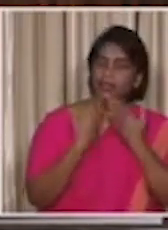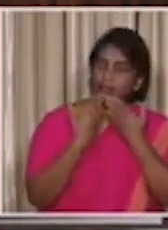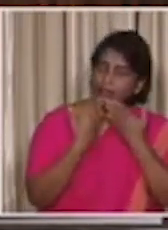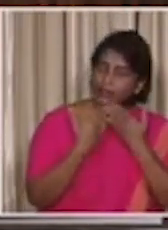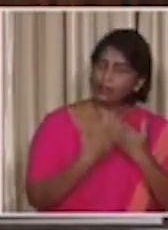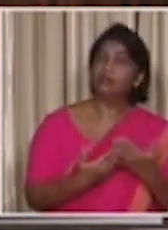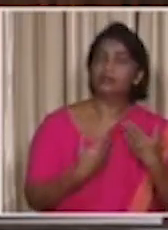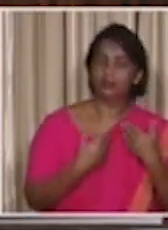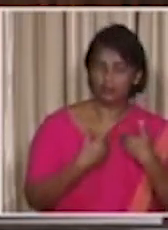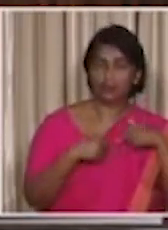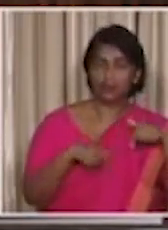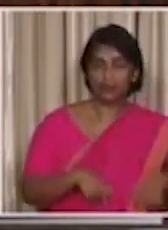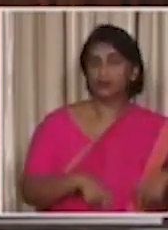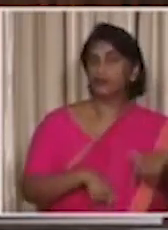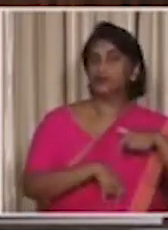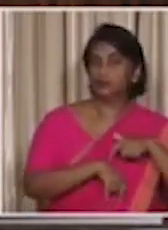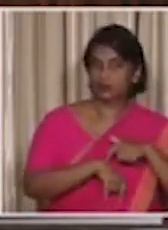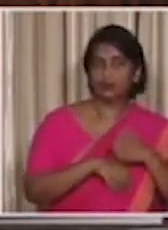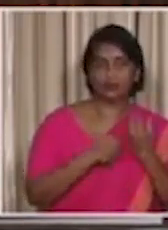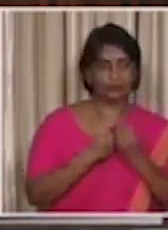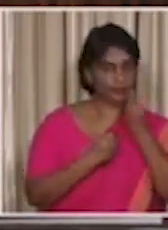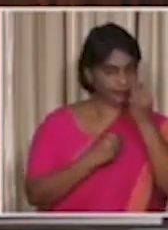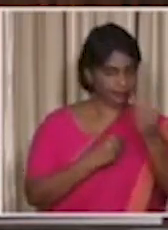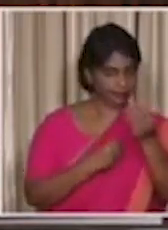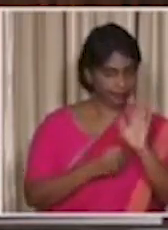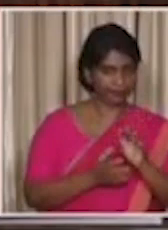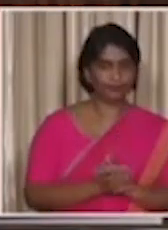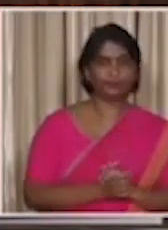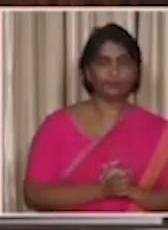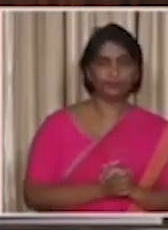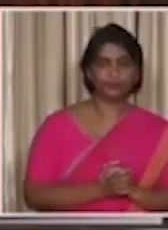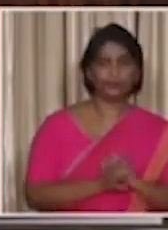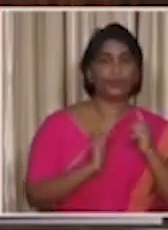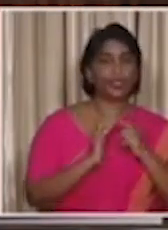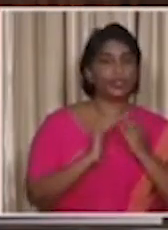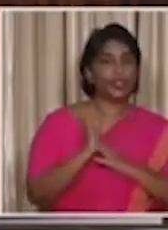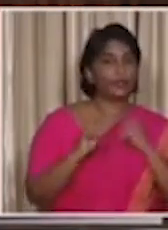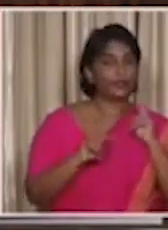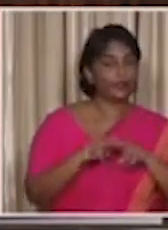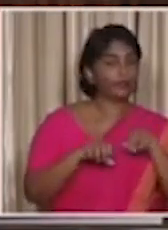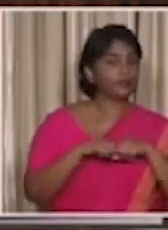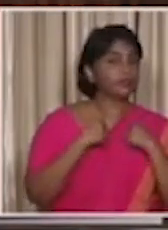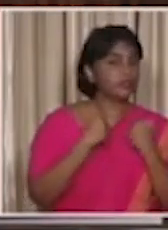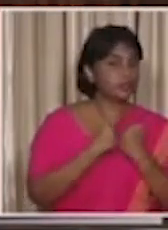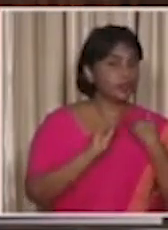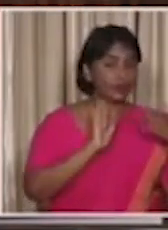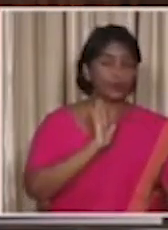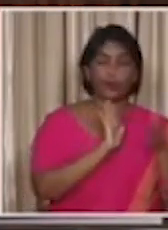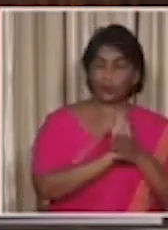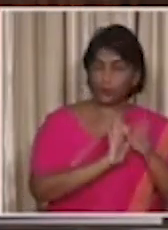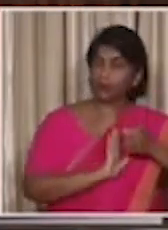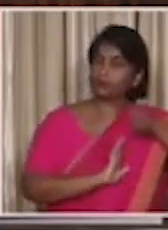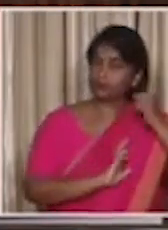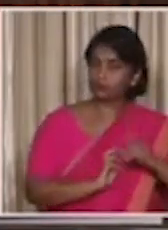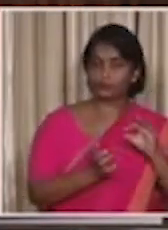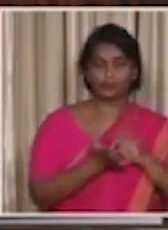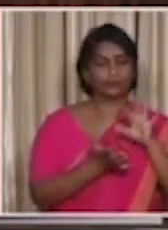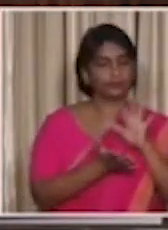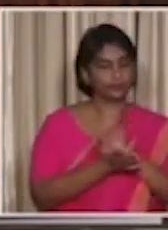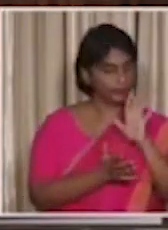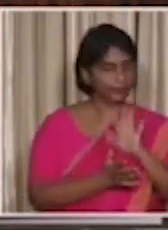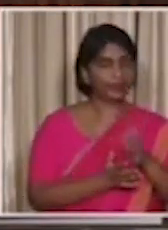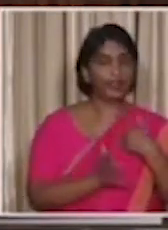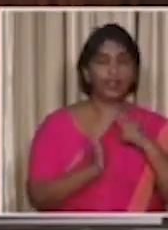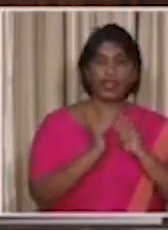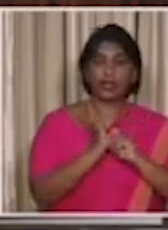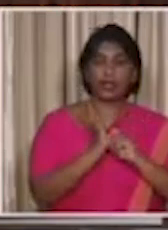කෘතවේදීත්වය මම මේ අවස්ථාවේදී පළ කර සිටිනවා. IMF සංවිධානය සමග ඇති කරගන්නා එකඟත්වය සඳහාත්